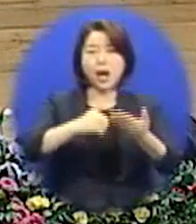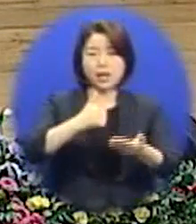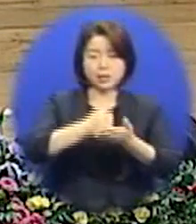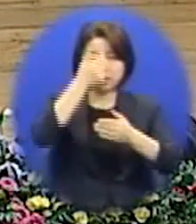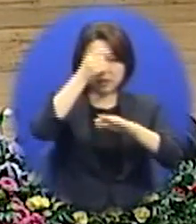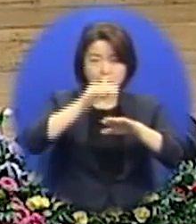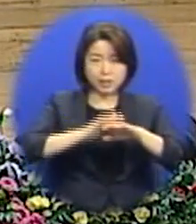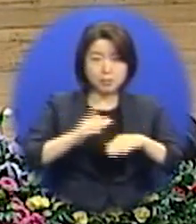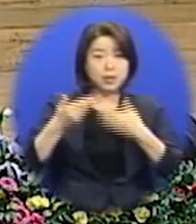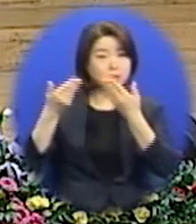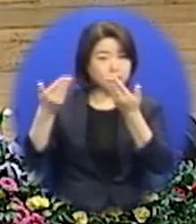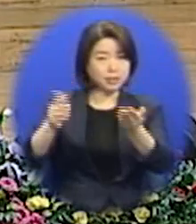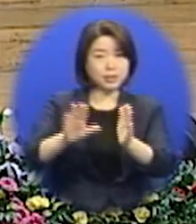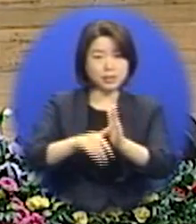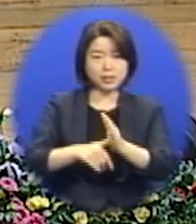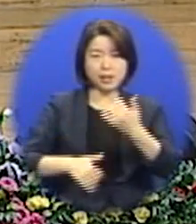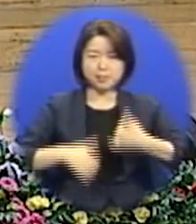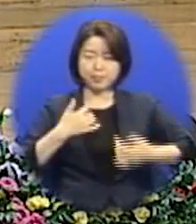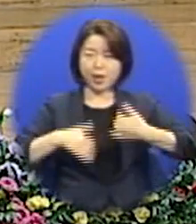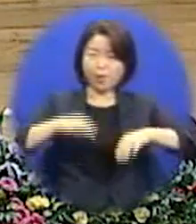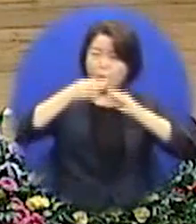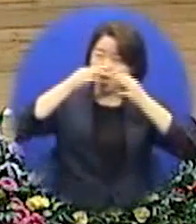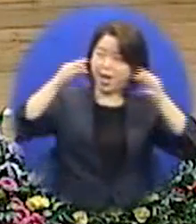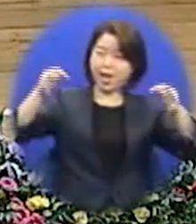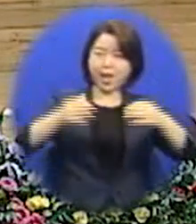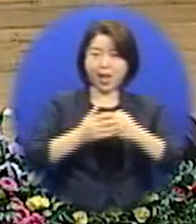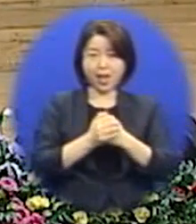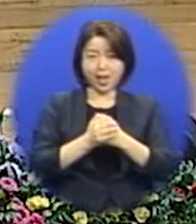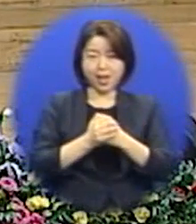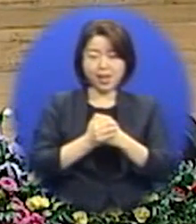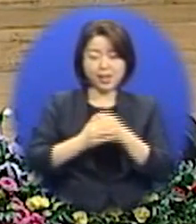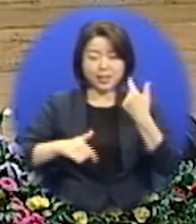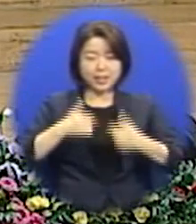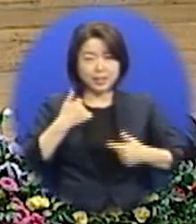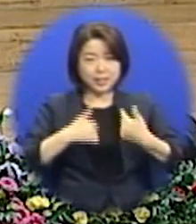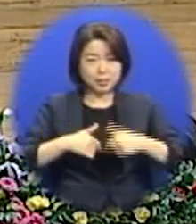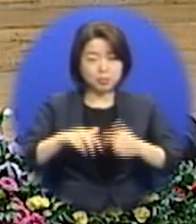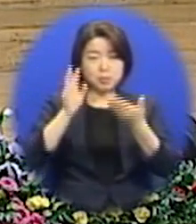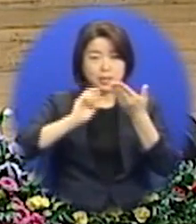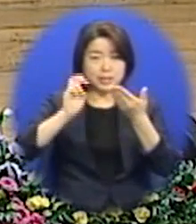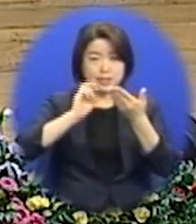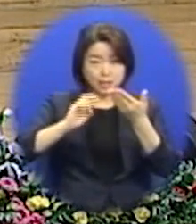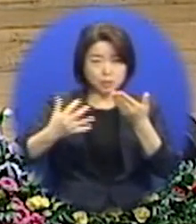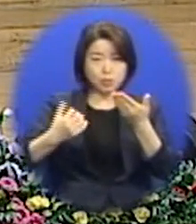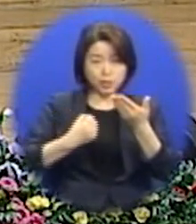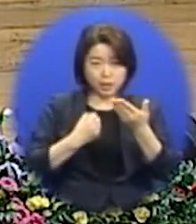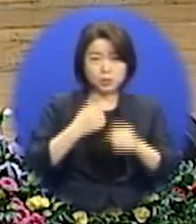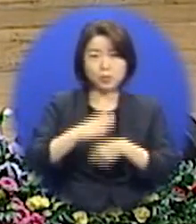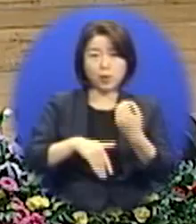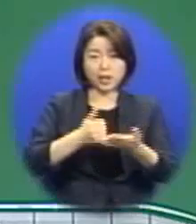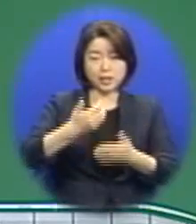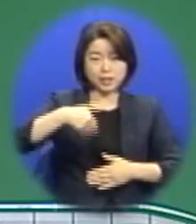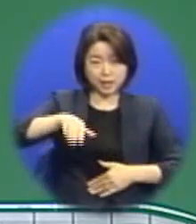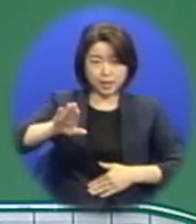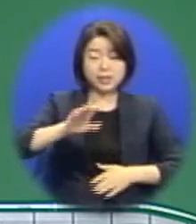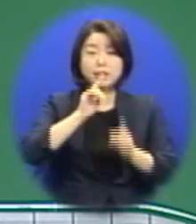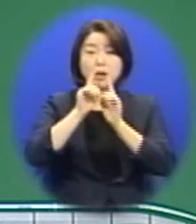때 우리가 환호성을 지르며 기쁨의 찬송으로 하나님께 나아가야 한다. 그런 말씀입니다.